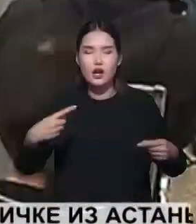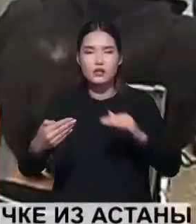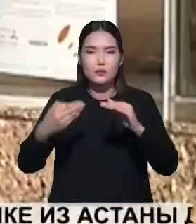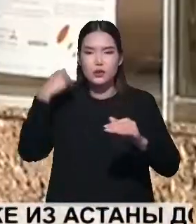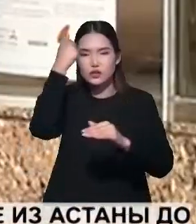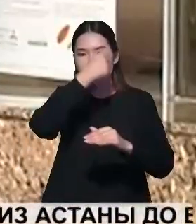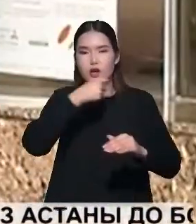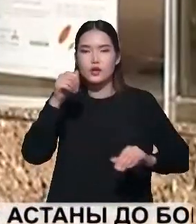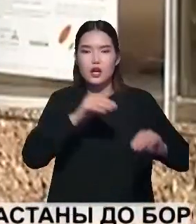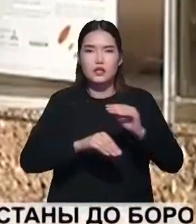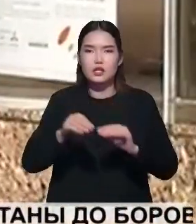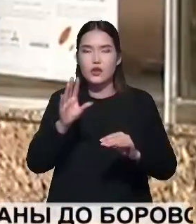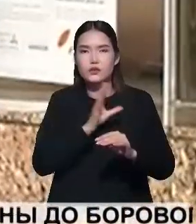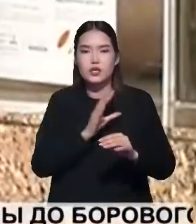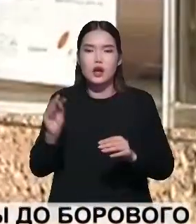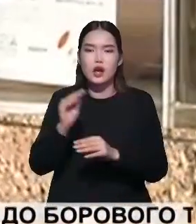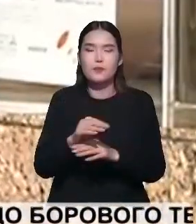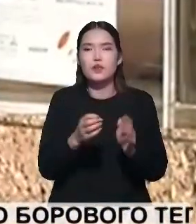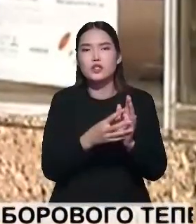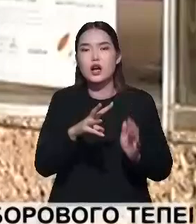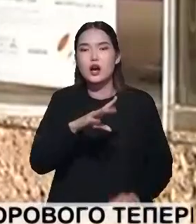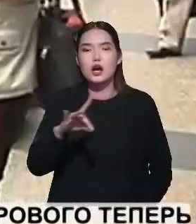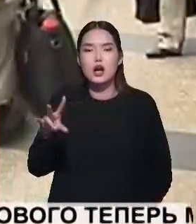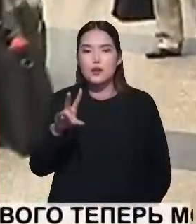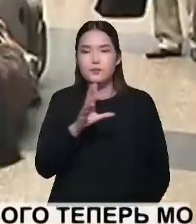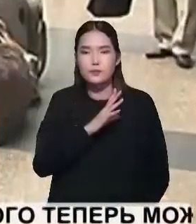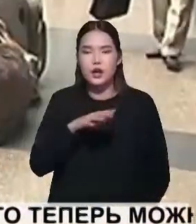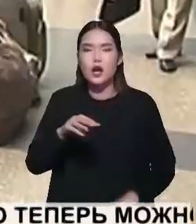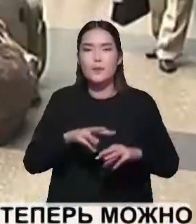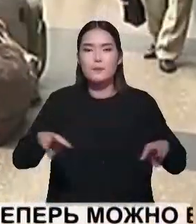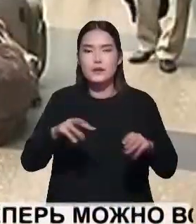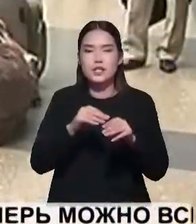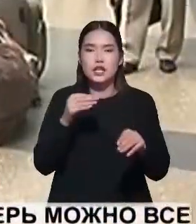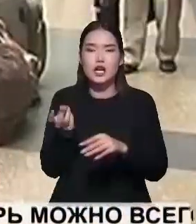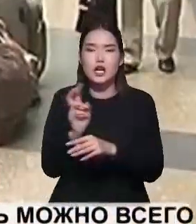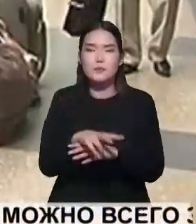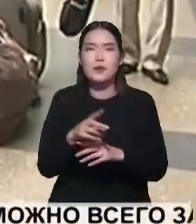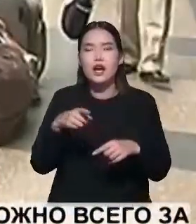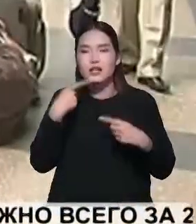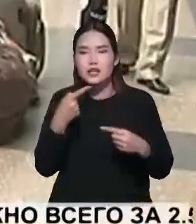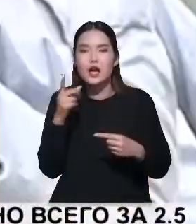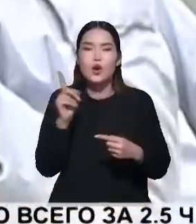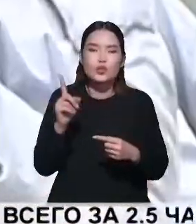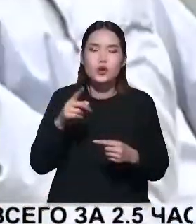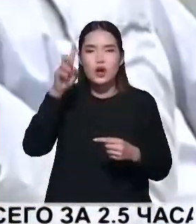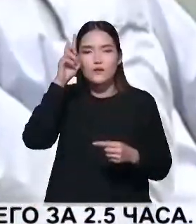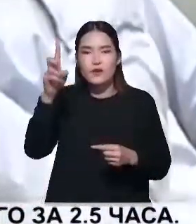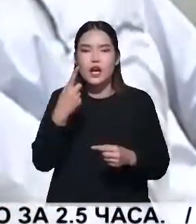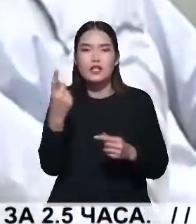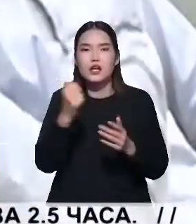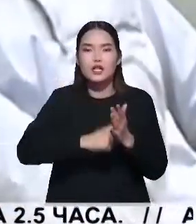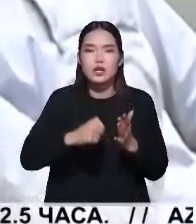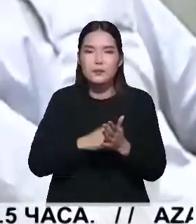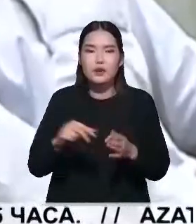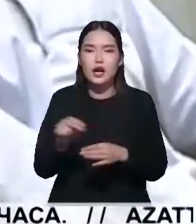составы опоздали в общей сложности на 412 часов. Но в Министерстве транспорта попытались объяснить этот факт. По данным ведомства, одна из причин — ремонтные